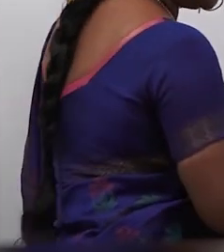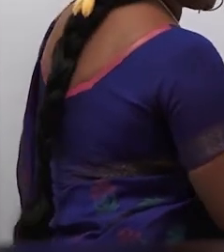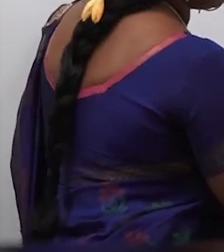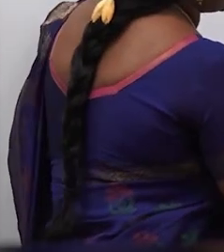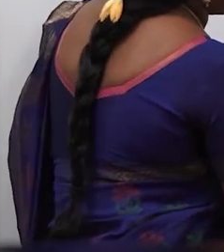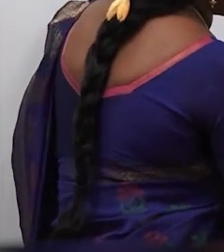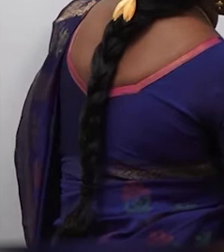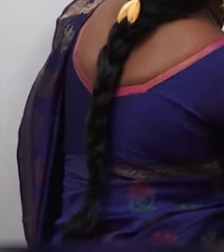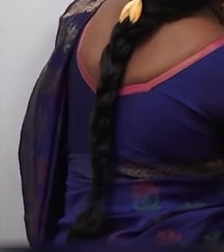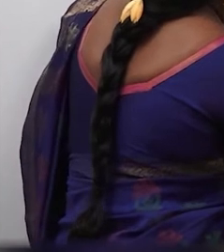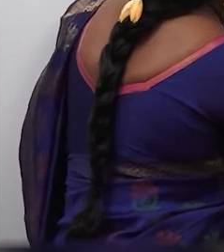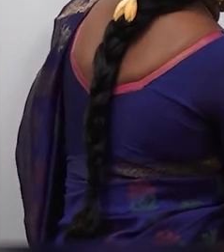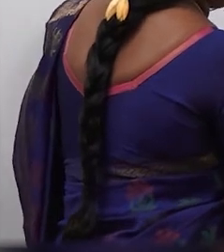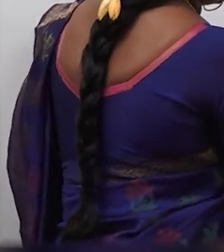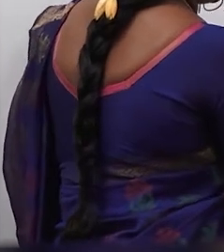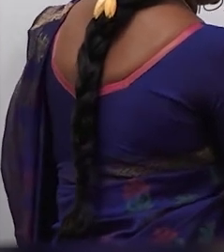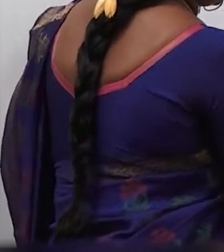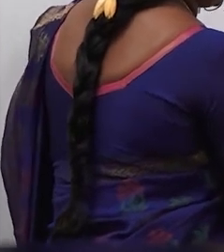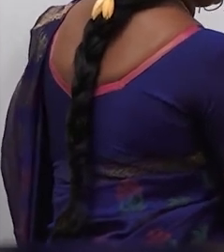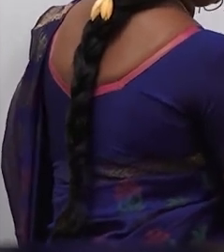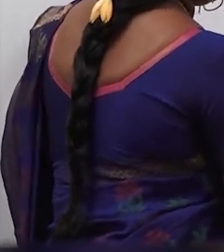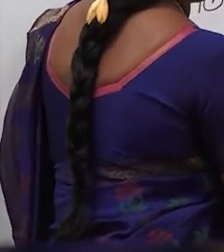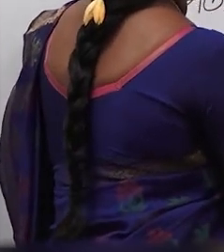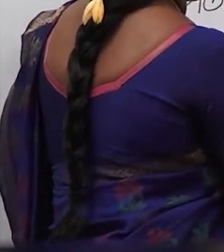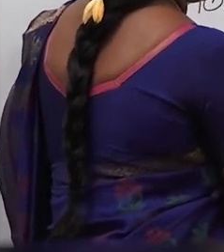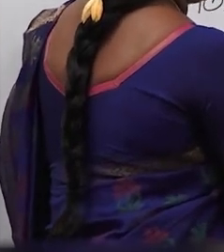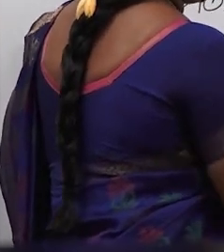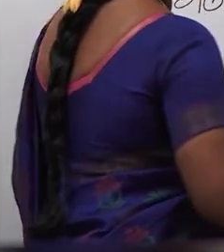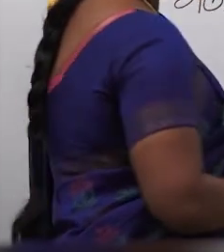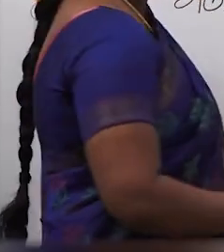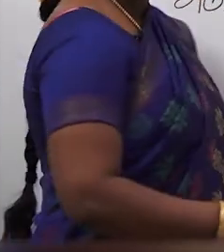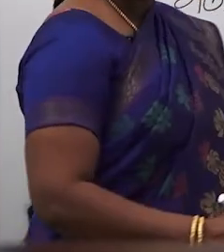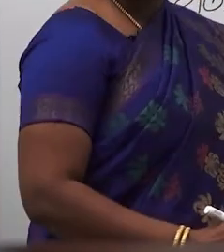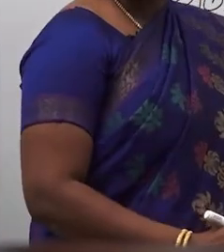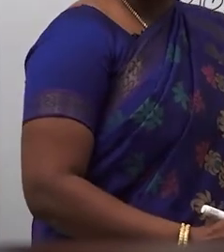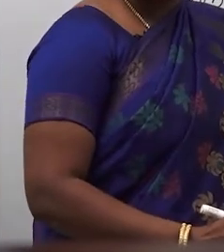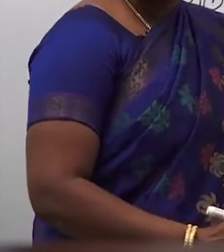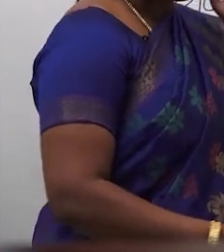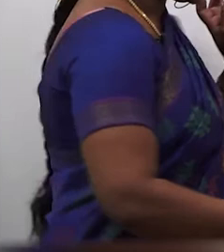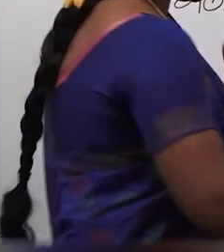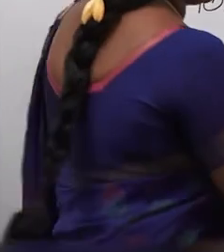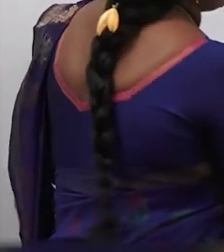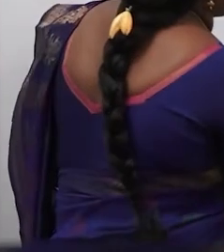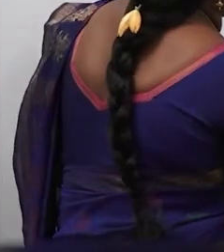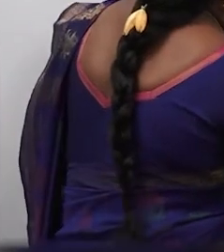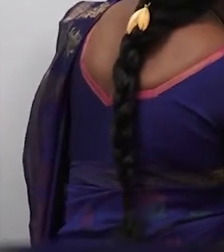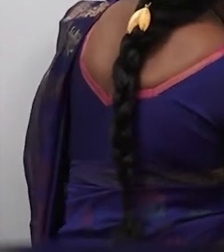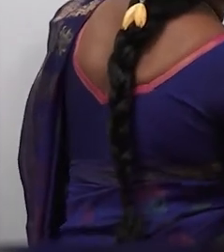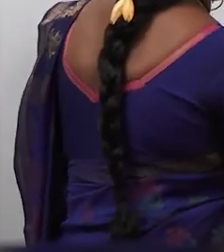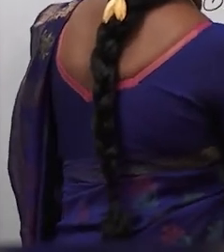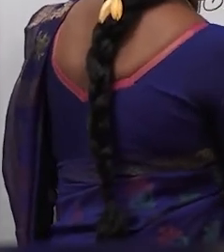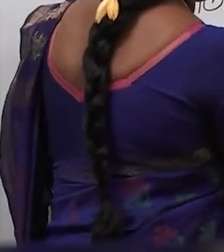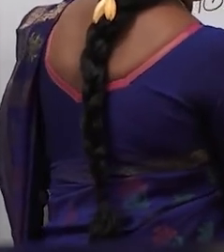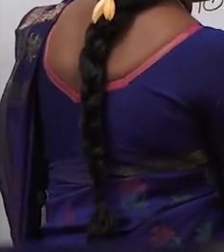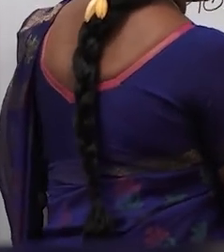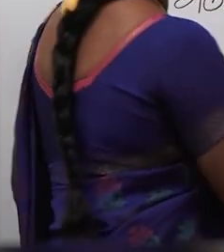ஒரு பொதுவான புள்ளி. இரண்டு கதிர்கள் வெவ்வேறு திசையில செல்லுது. ஓஏன்னு ஒரு